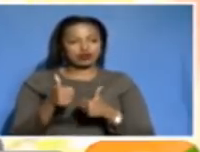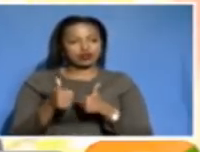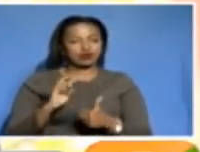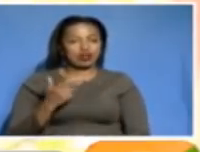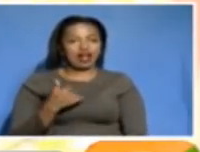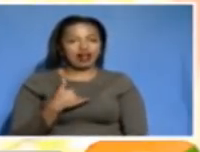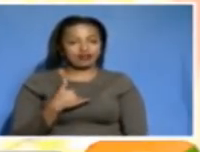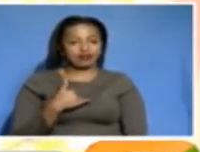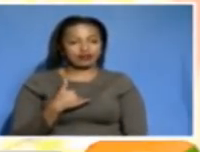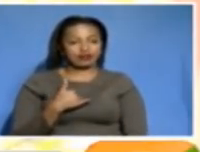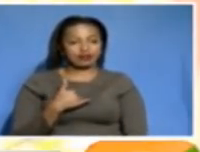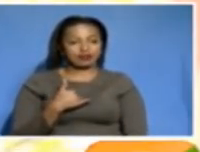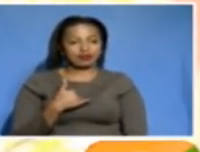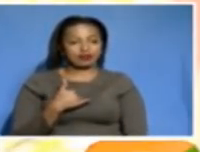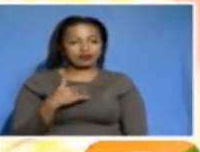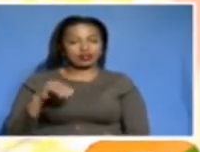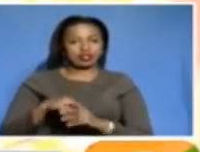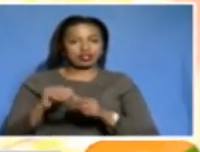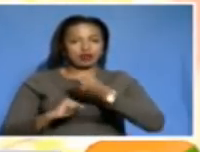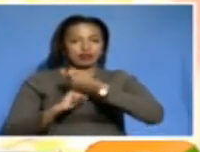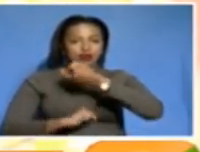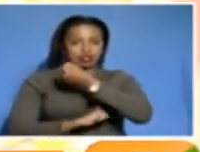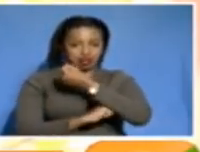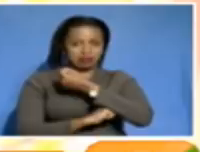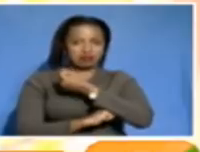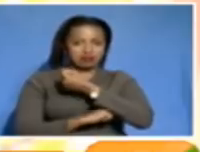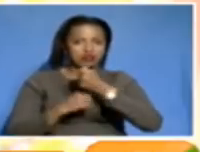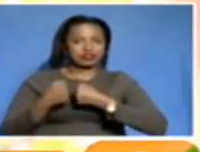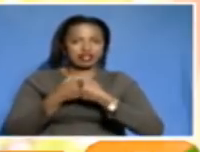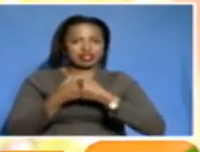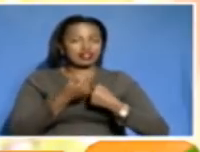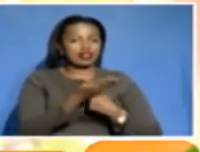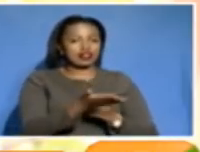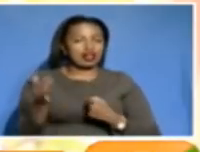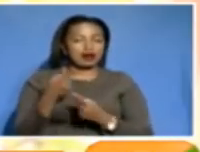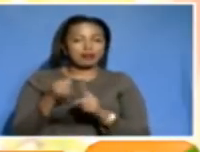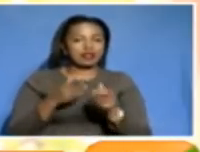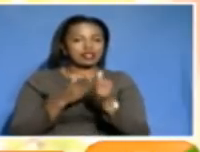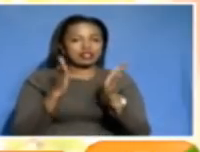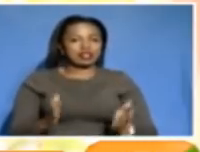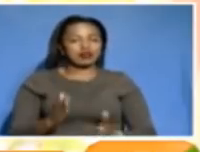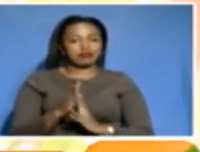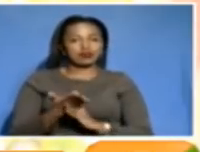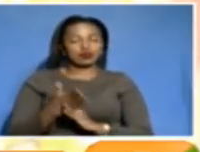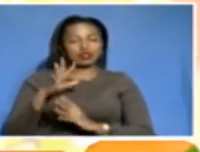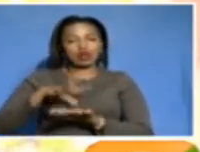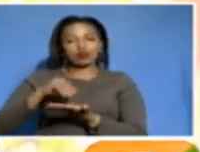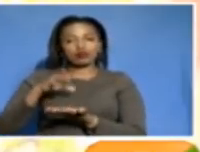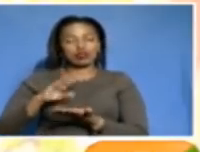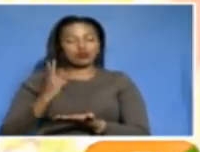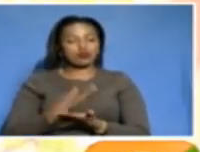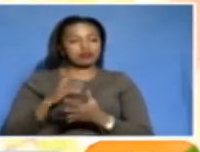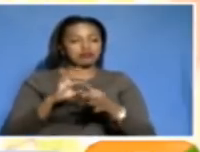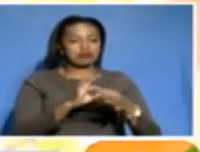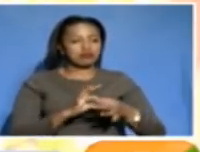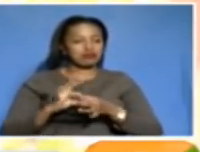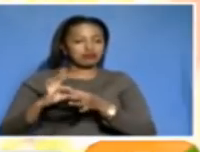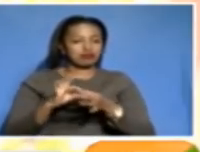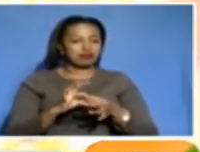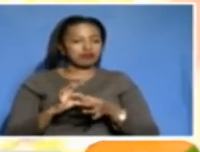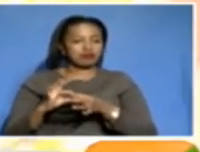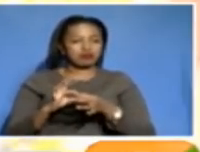na hapa katika mipaka huwa hazikosekani, lakini viongozi katika mkoa wa Arusha huwa tunashirikiana na viongozi